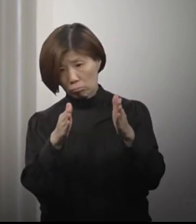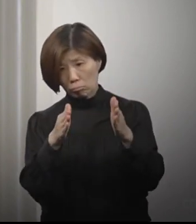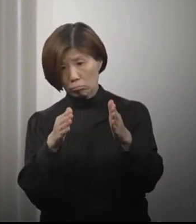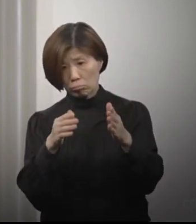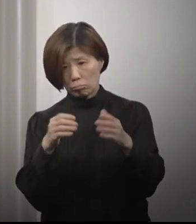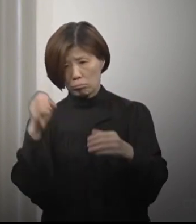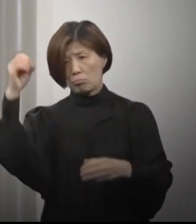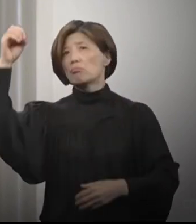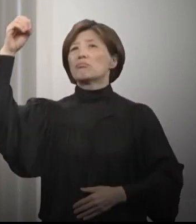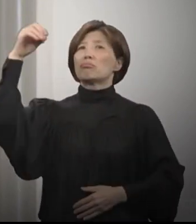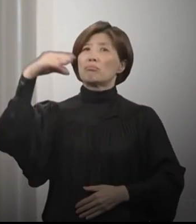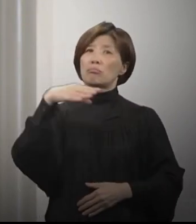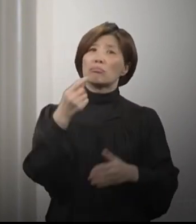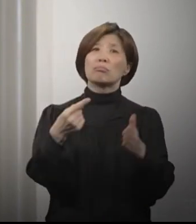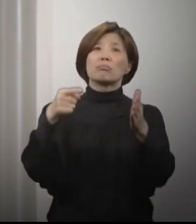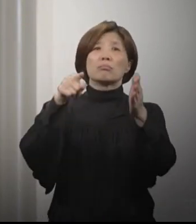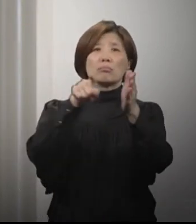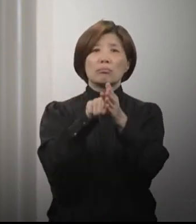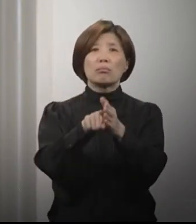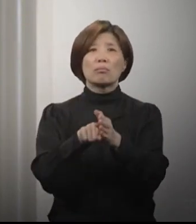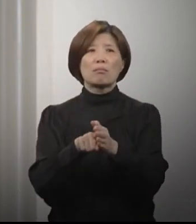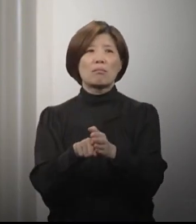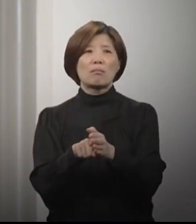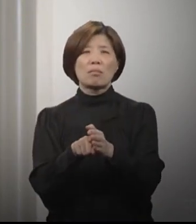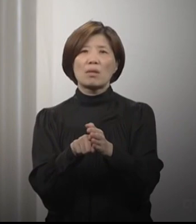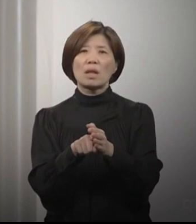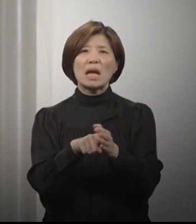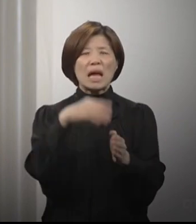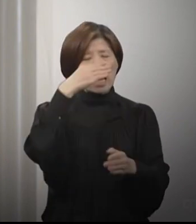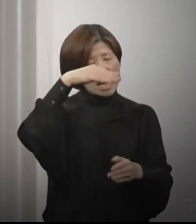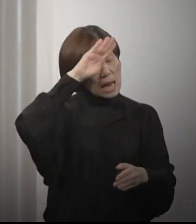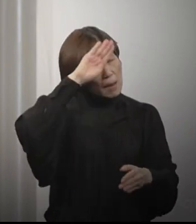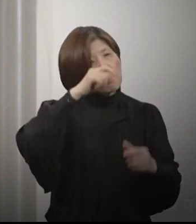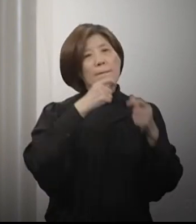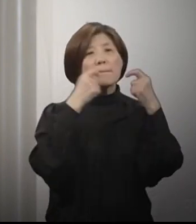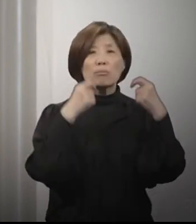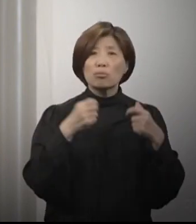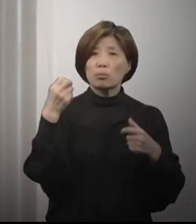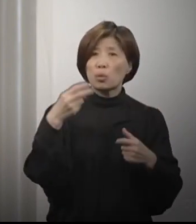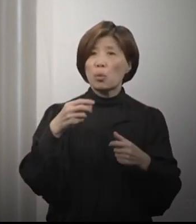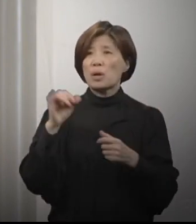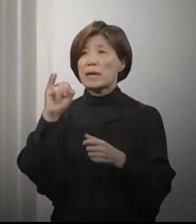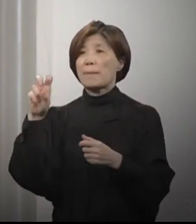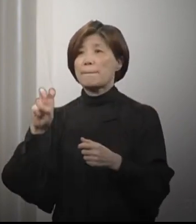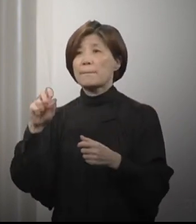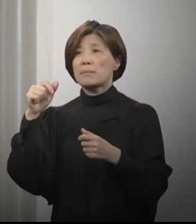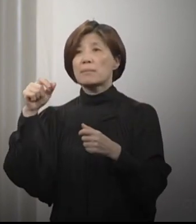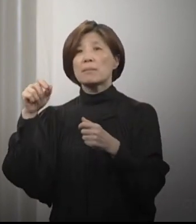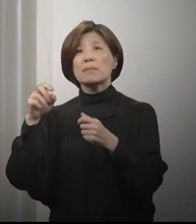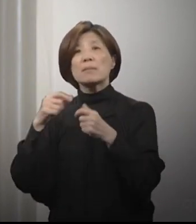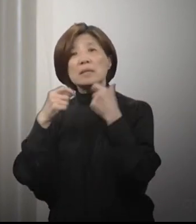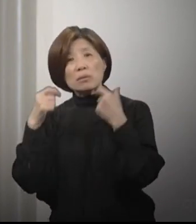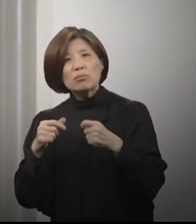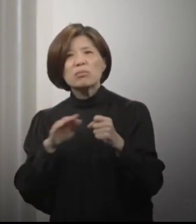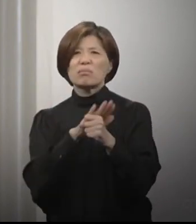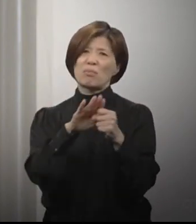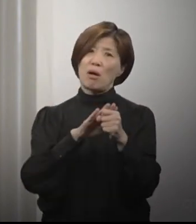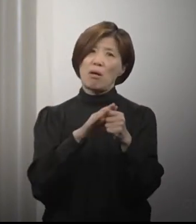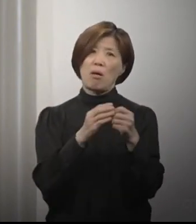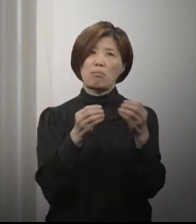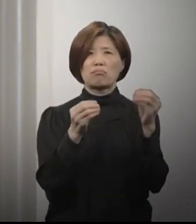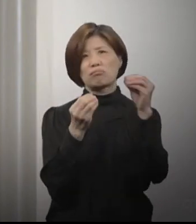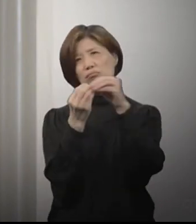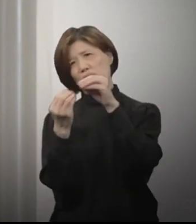있도록 우리도 맥그린치 신부님과 임승필 요셉 신부님의 사랑의 씨앗을 잘 이어받아야